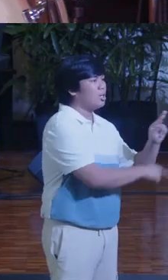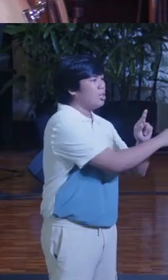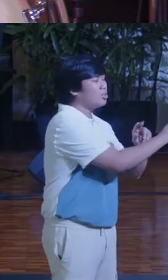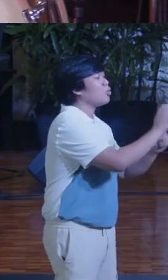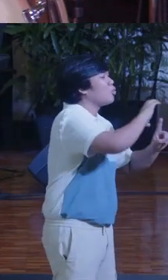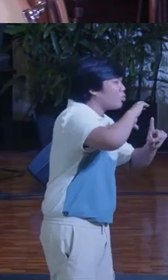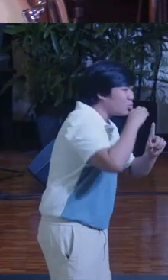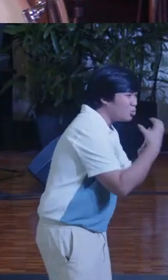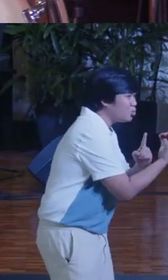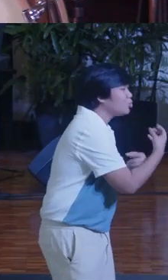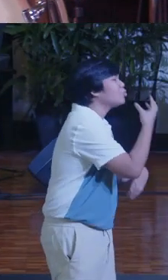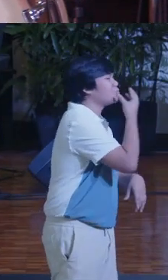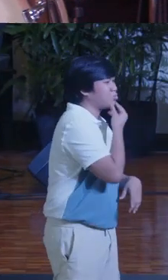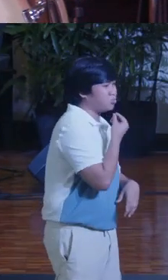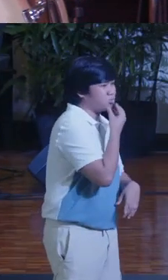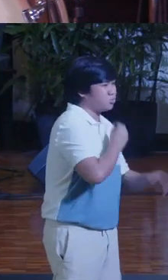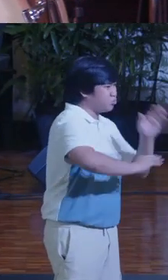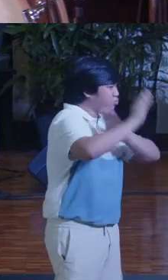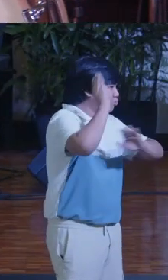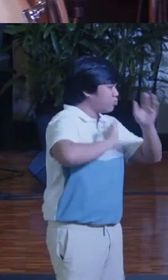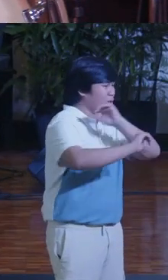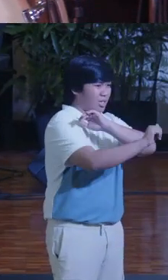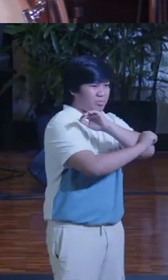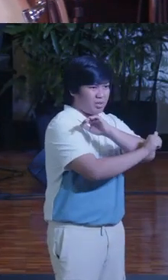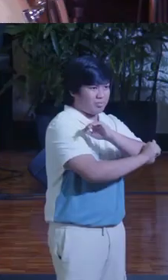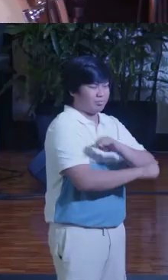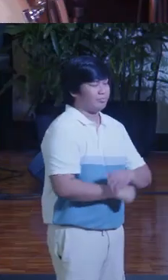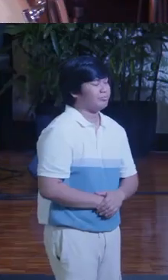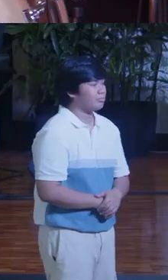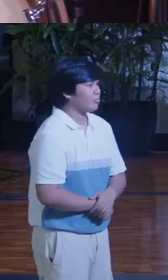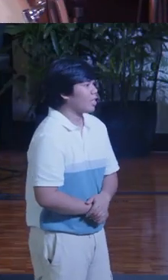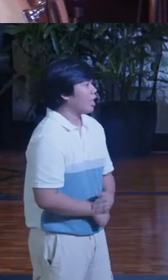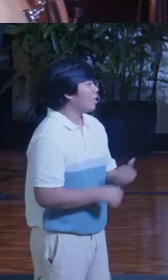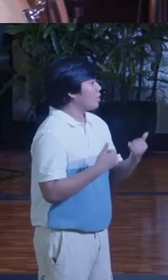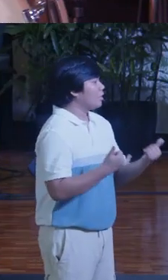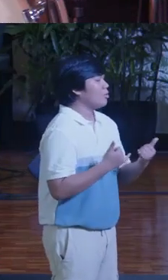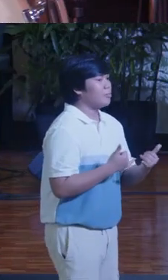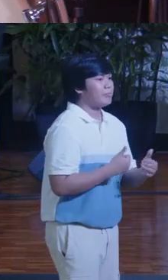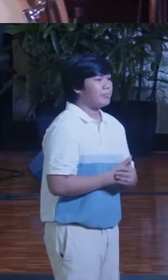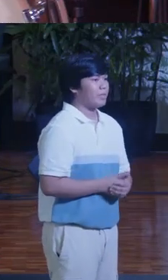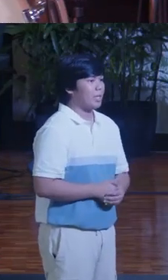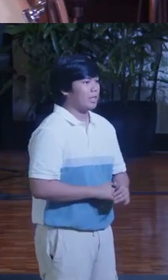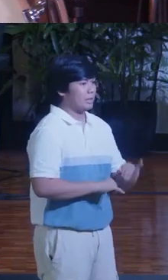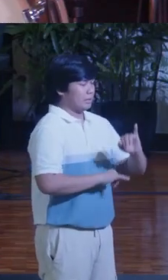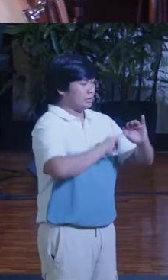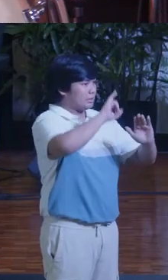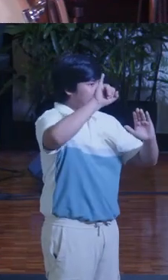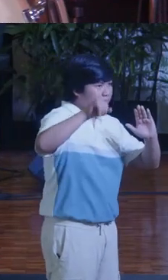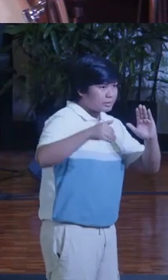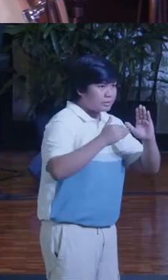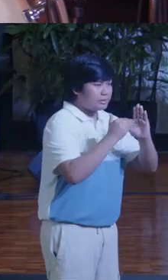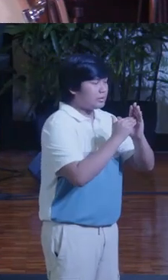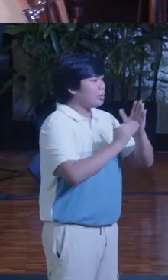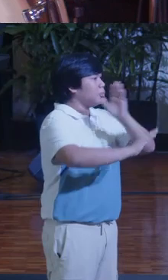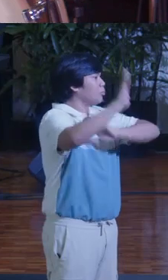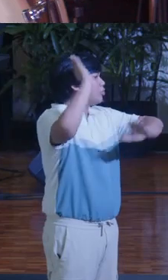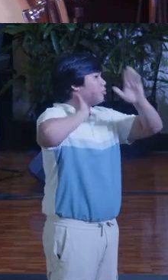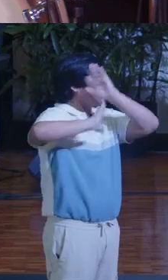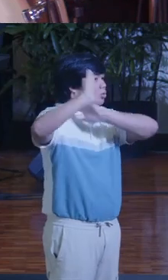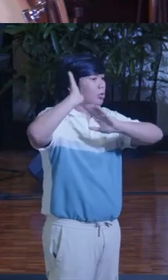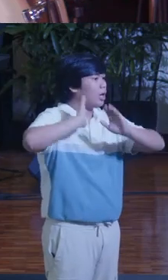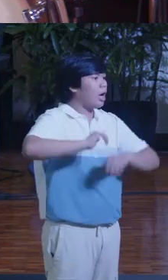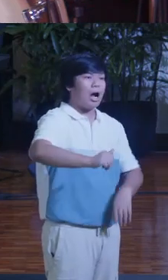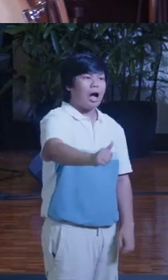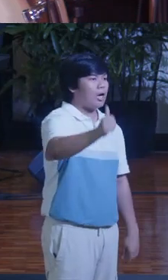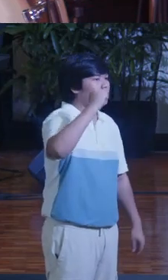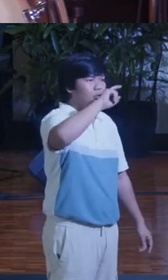present Jerusalem. Yung present Jerusalem po noon, hindi po naniniwala sa justification by faith. Doon nga po